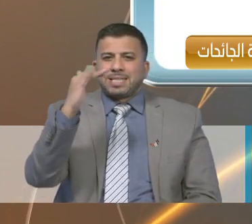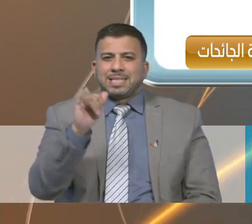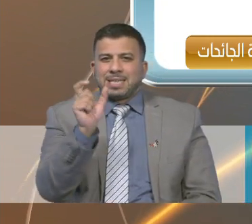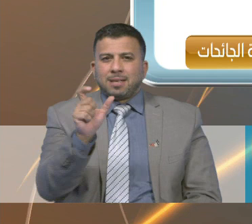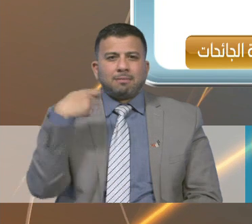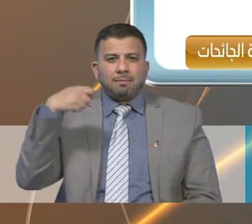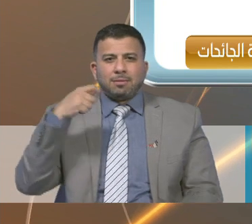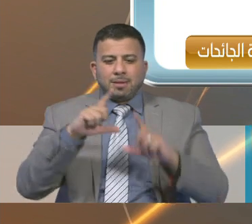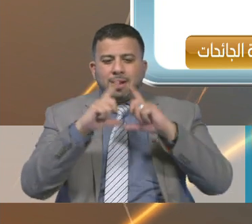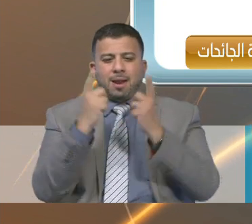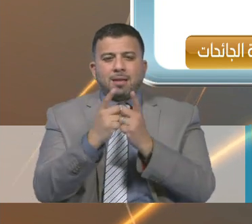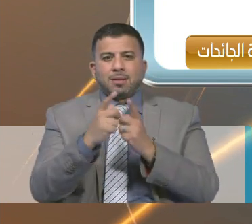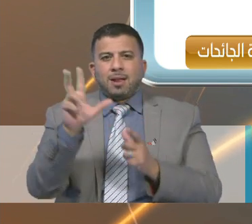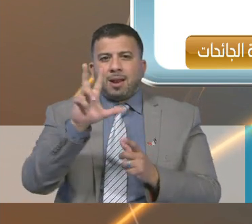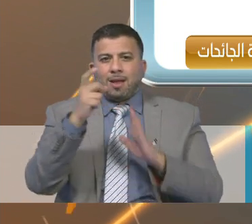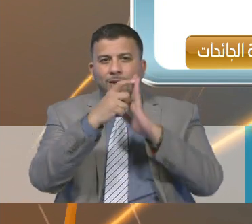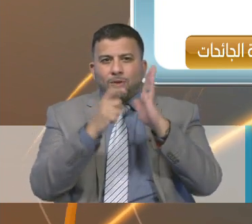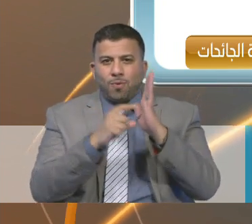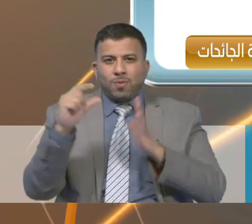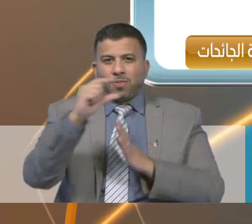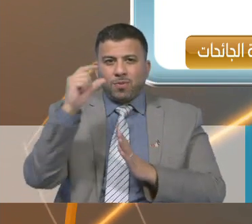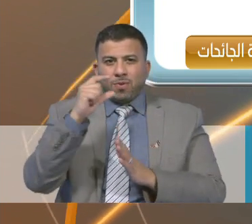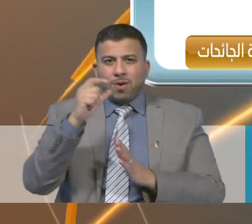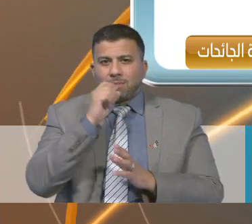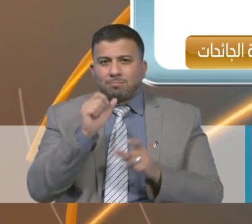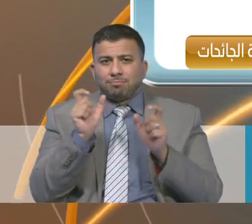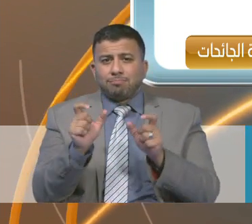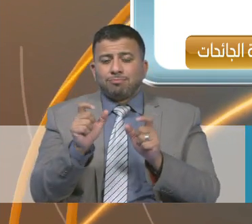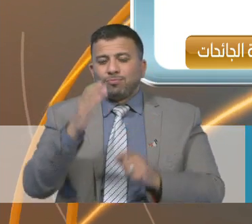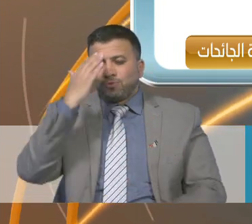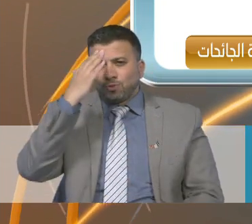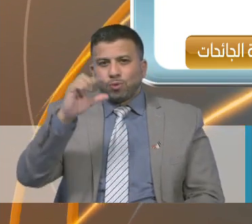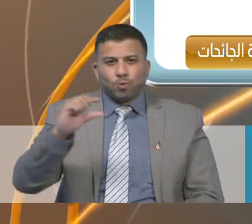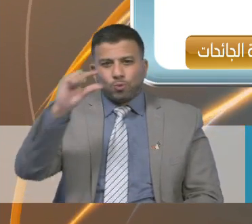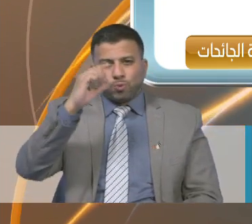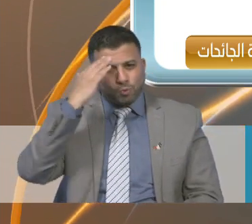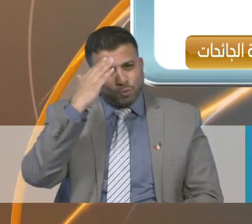اللجنة الوطنية لأحكام اللوائح الصحية الدولية ومكافحة الجائحات، شكرا لك.